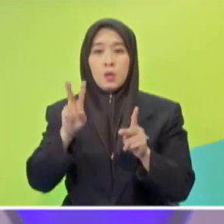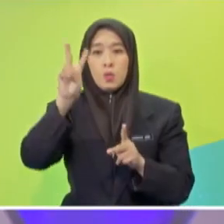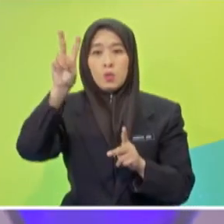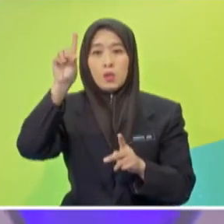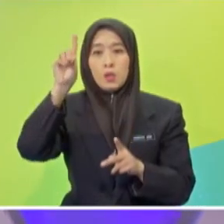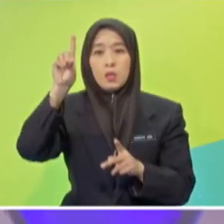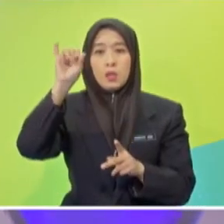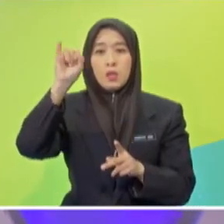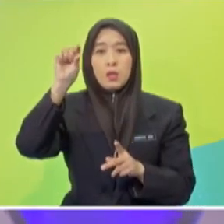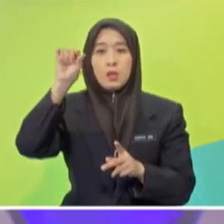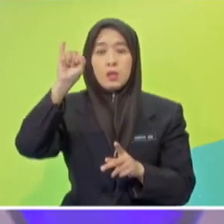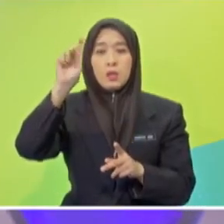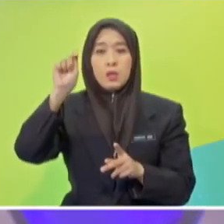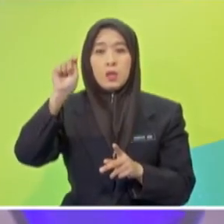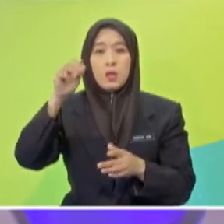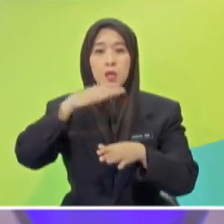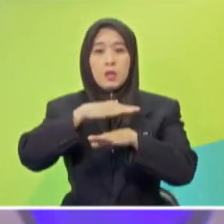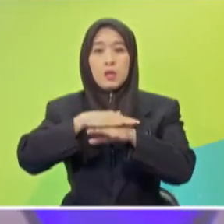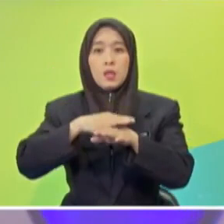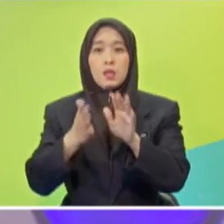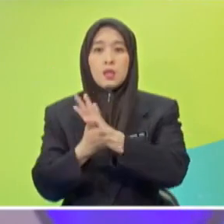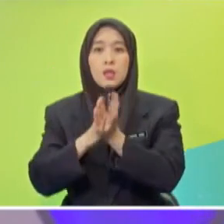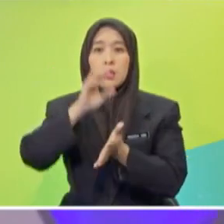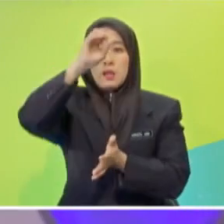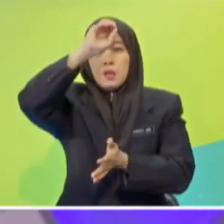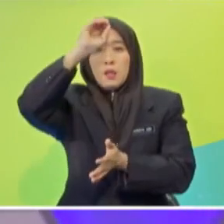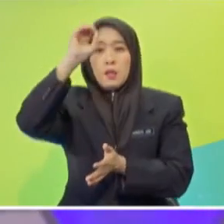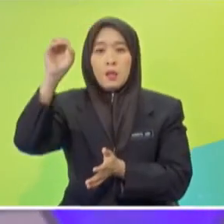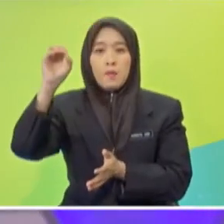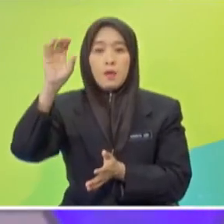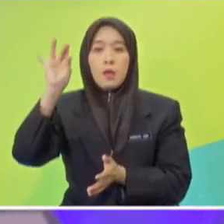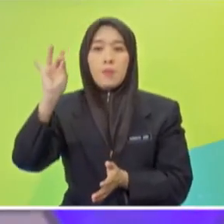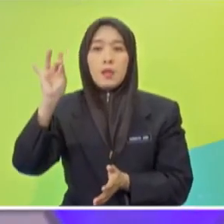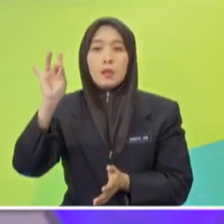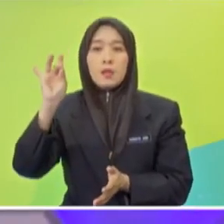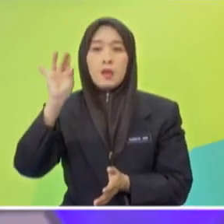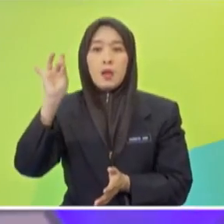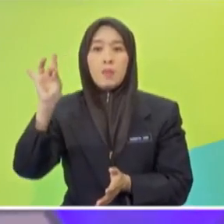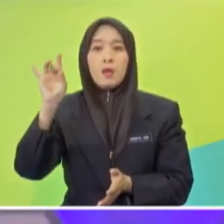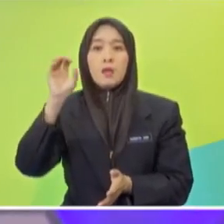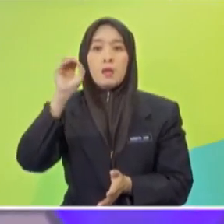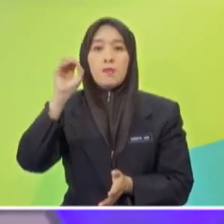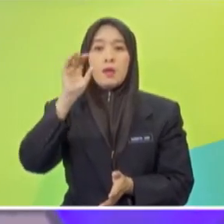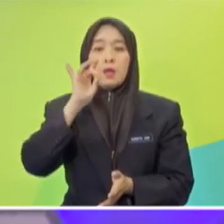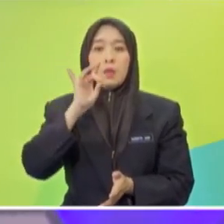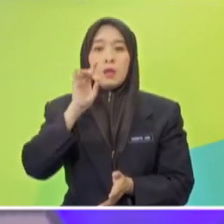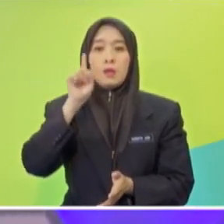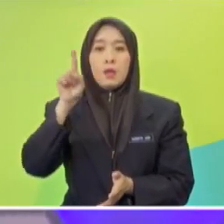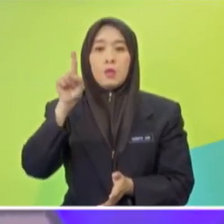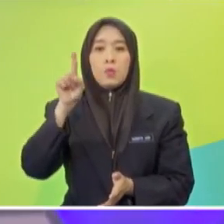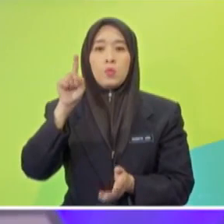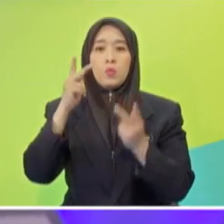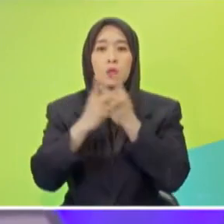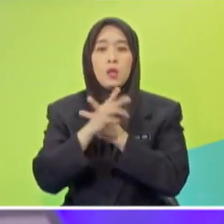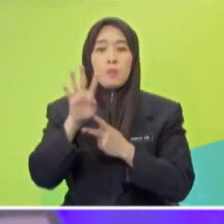buah mana atas nih Syifa 8 Oke so Duh darah 4 eh 8 Sifa 8 Oke 1 dan 4 Shifa 4